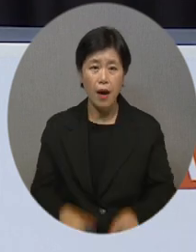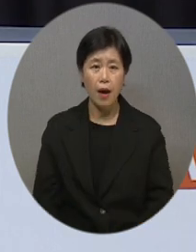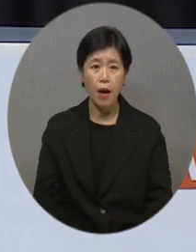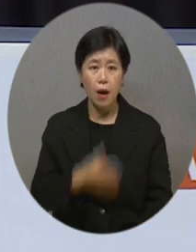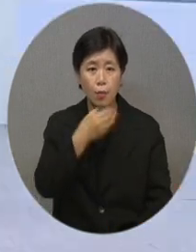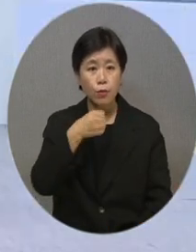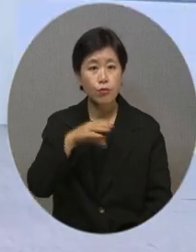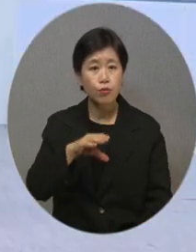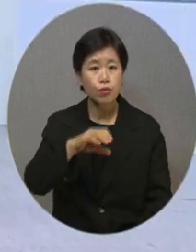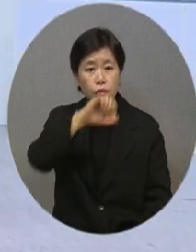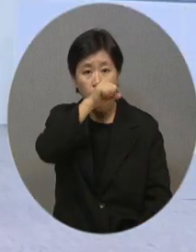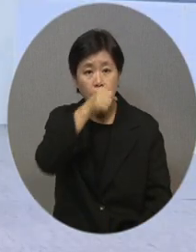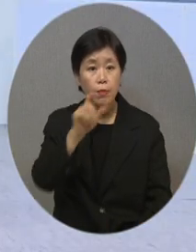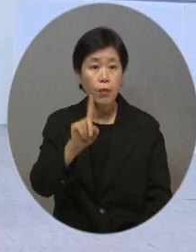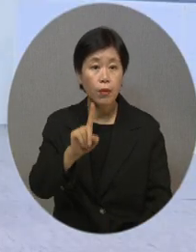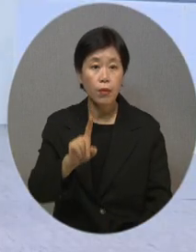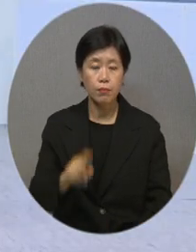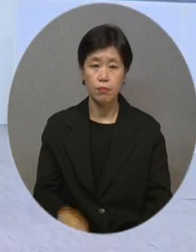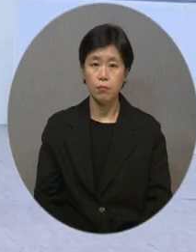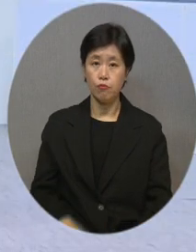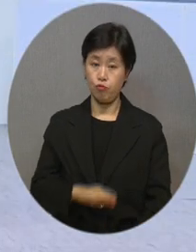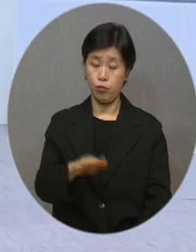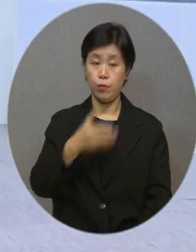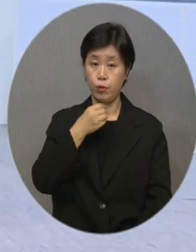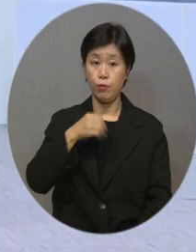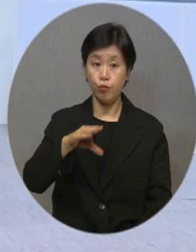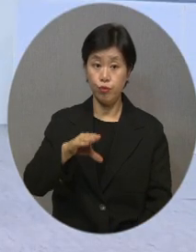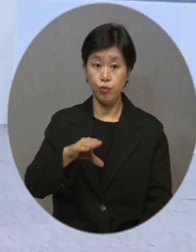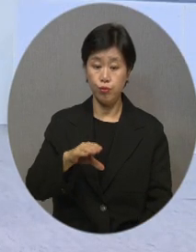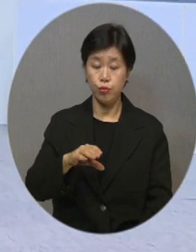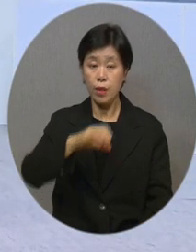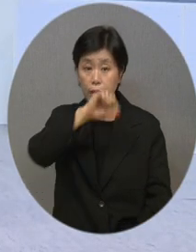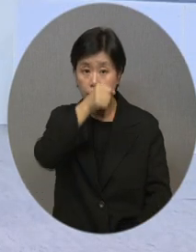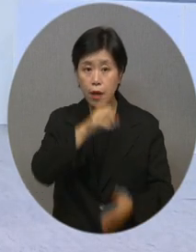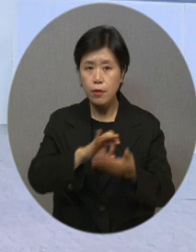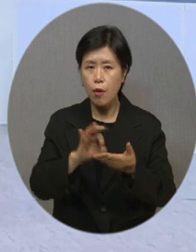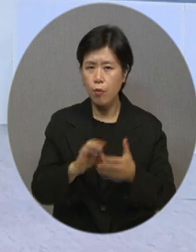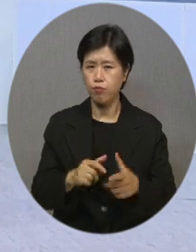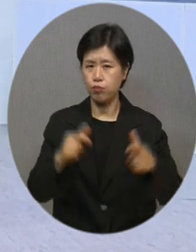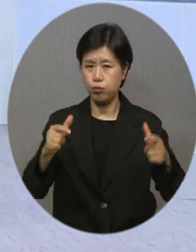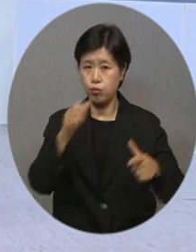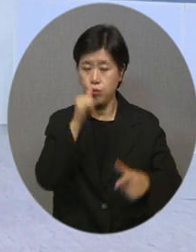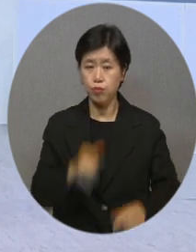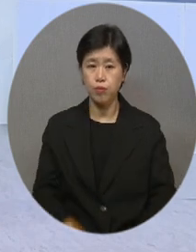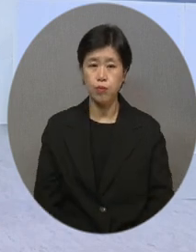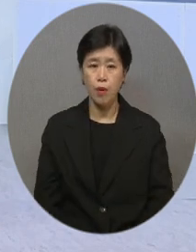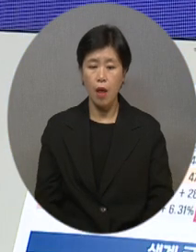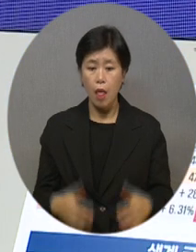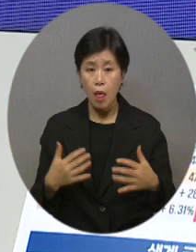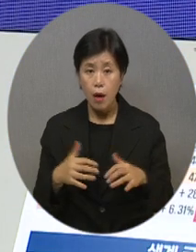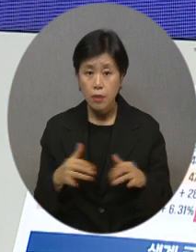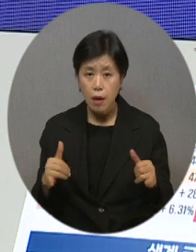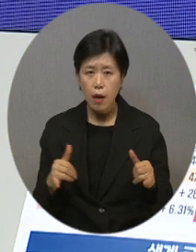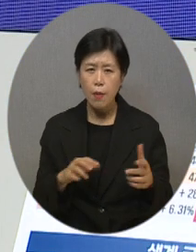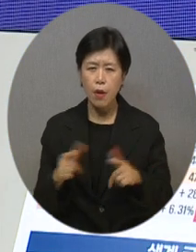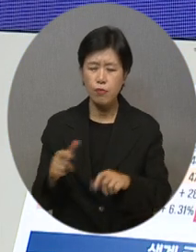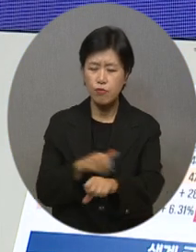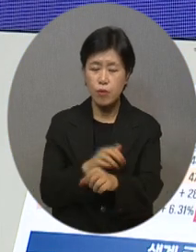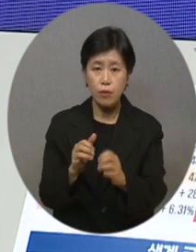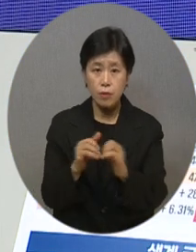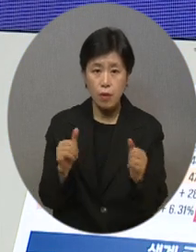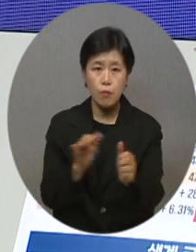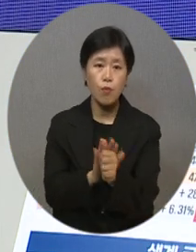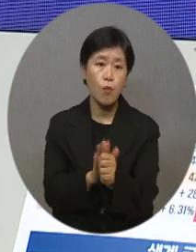예산은 어떻습니까? 아, 저희는 많이 늘어났습니다. 그래요? 그러니까 저희가 사실은 약자 복지가 가장 이번에 정부 예산의 큰 방점입니다.